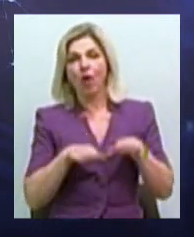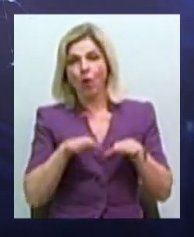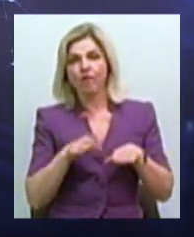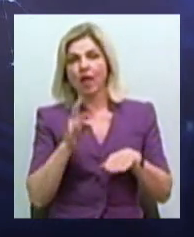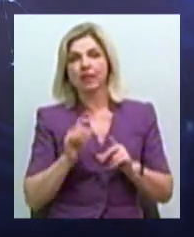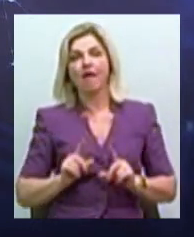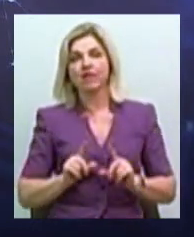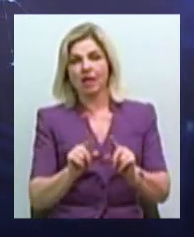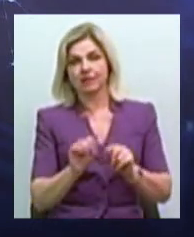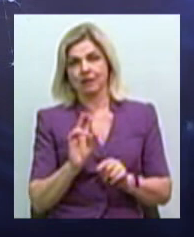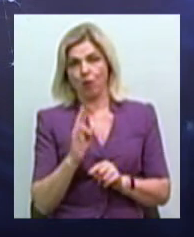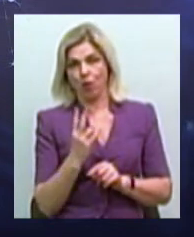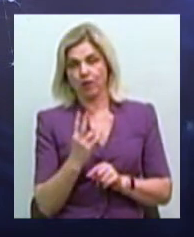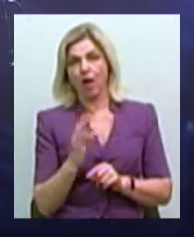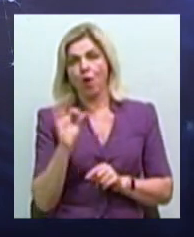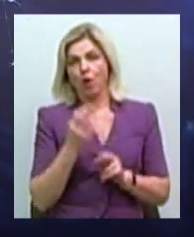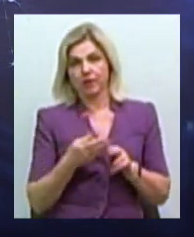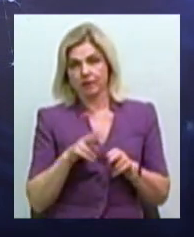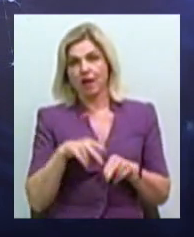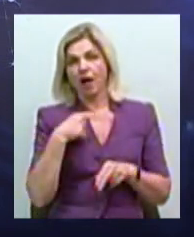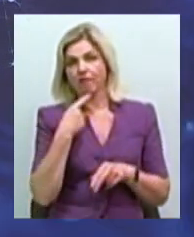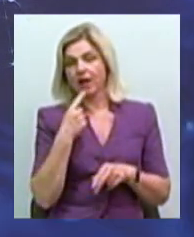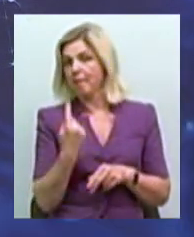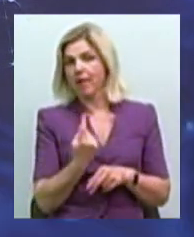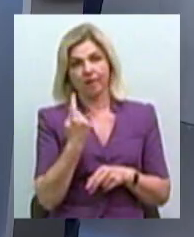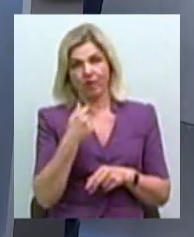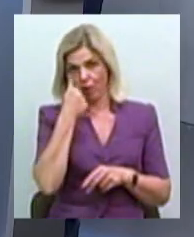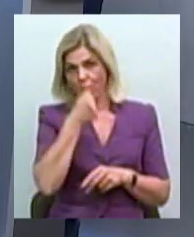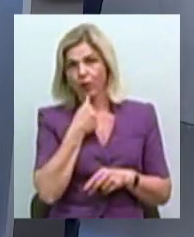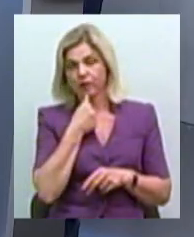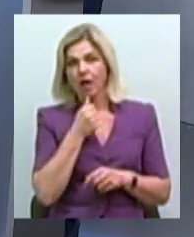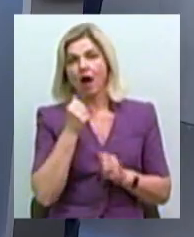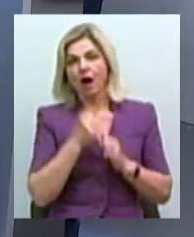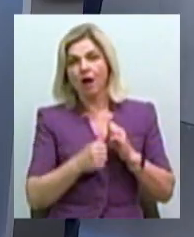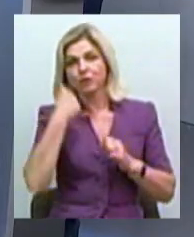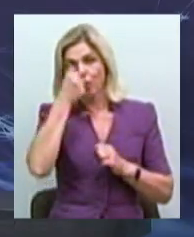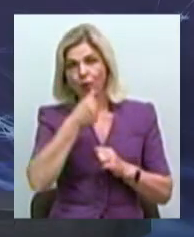Миколаєва. Про це ми говоримо не перший рік. І щороку